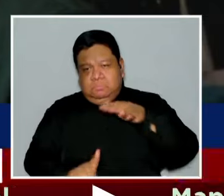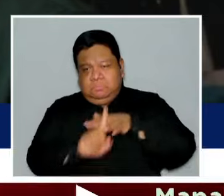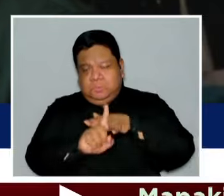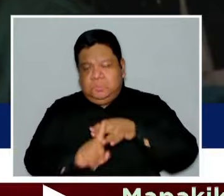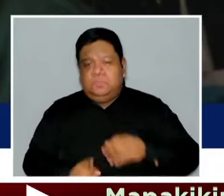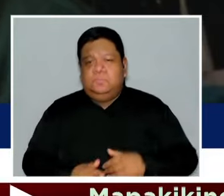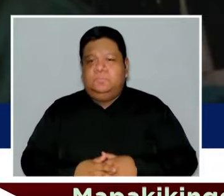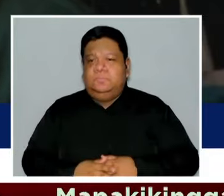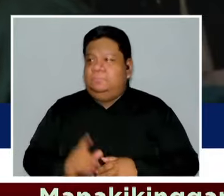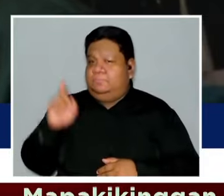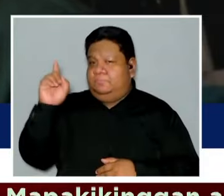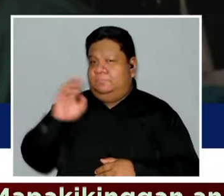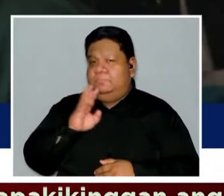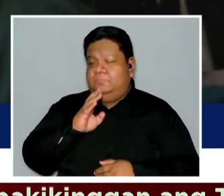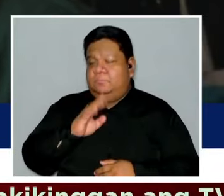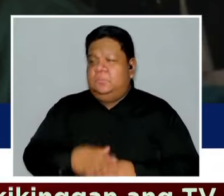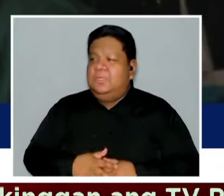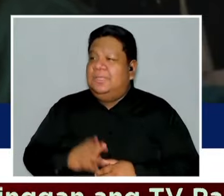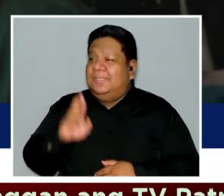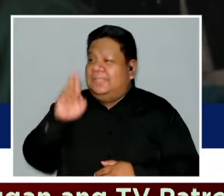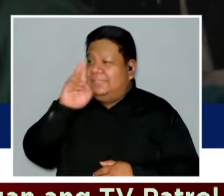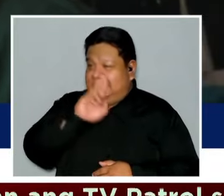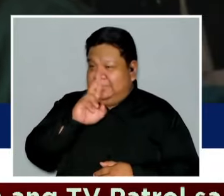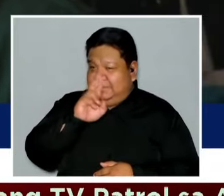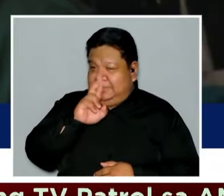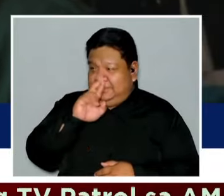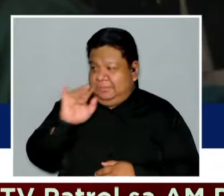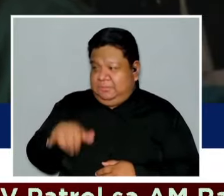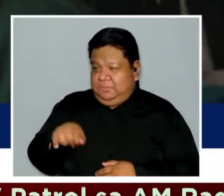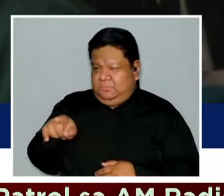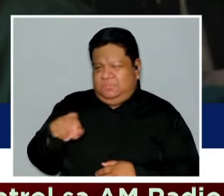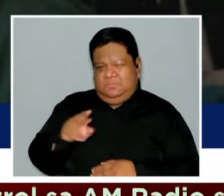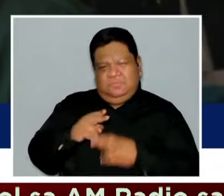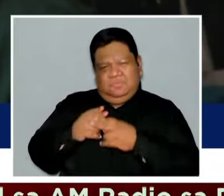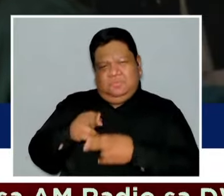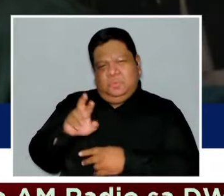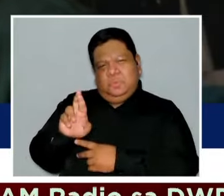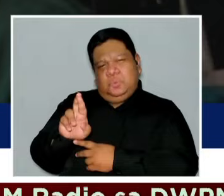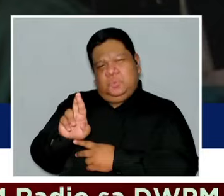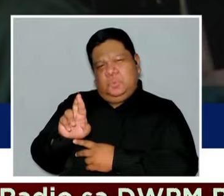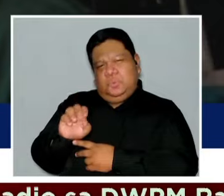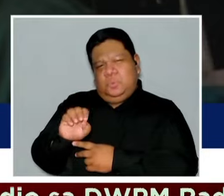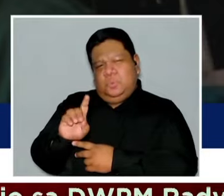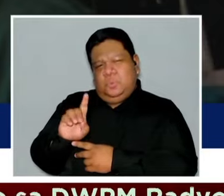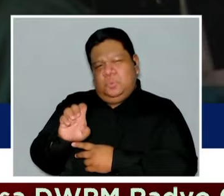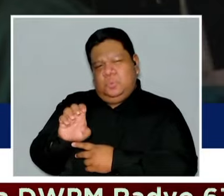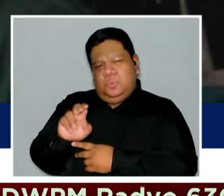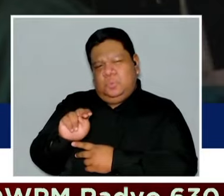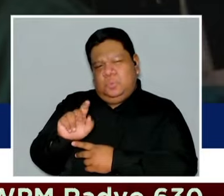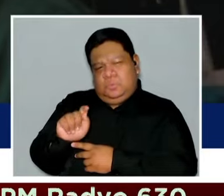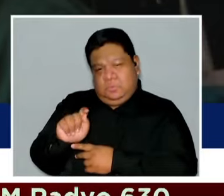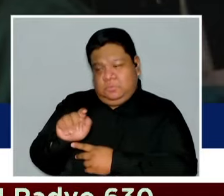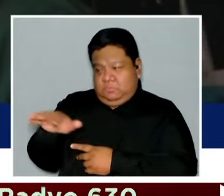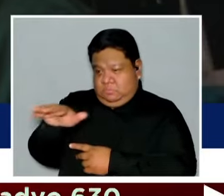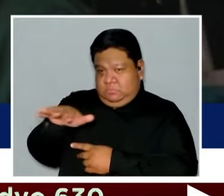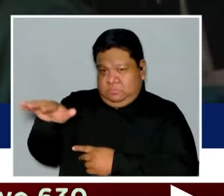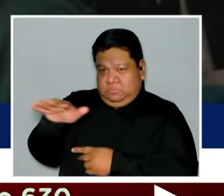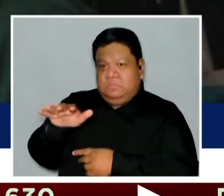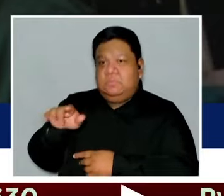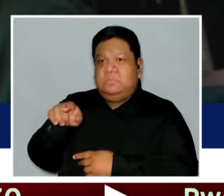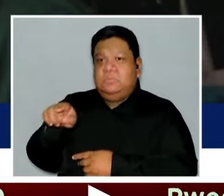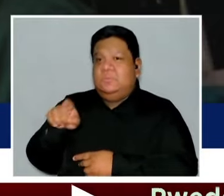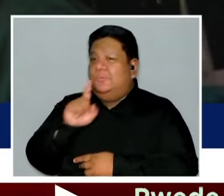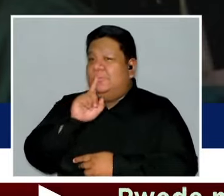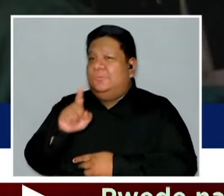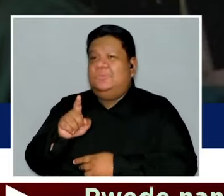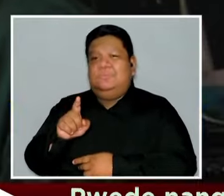po kasi sir, or rodent na tinatawag doon sa sinasabi po ninyong area, ang rodent po kasi sir, kahit